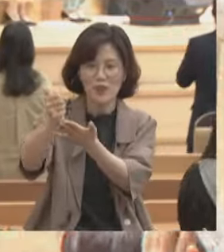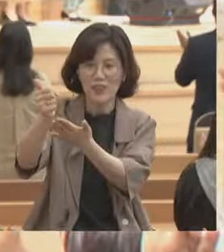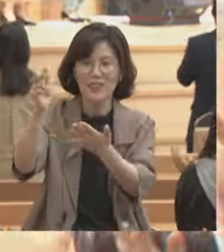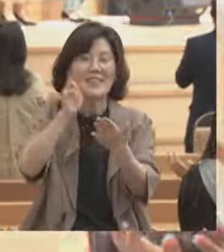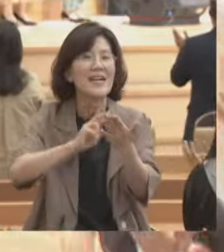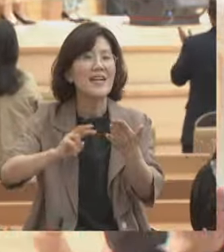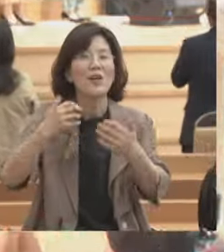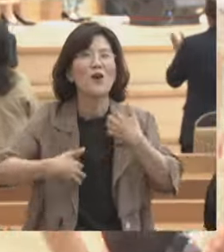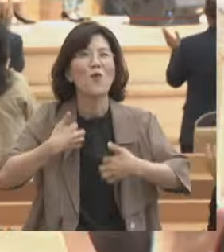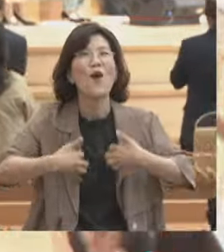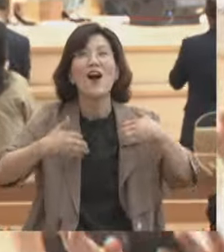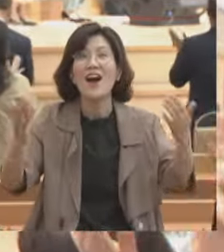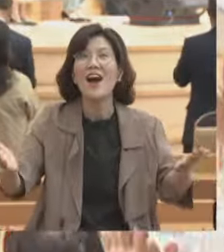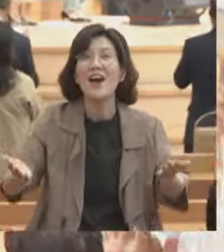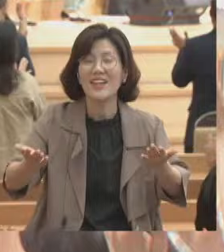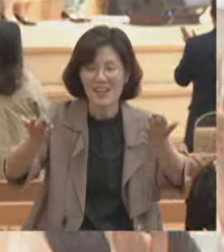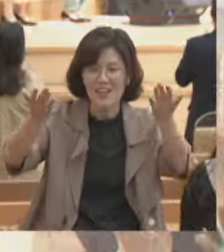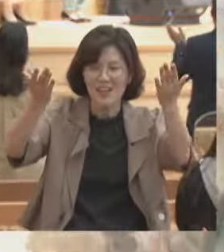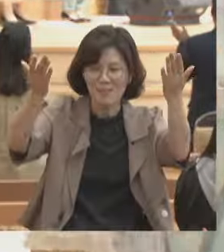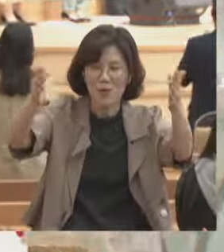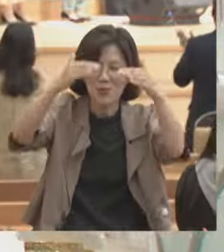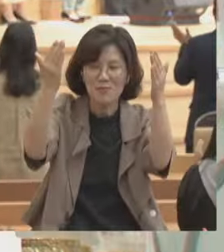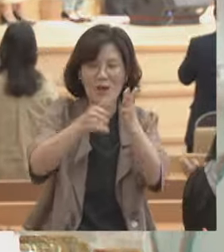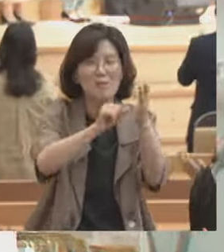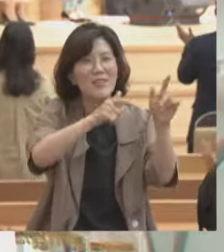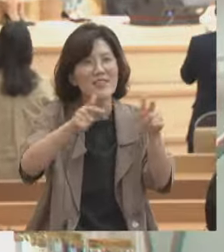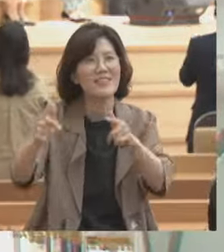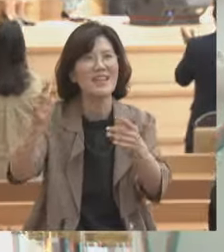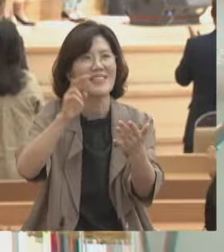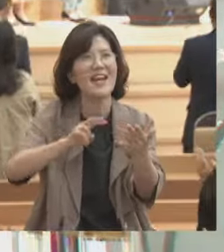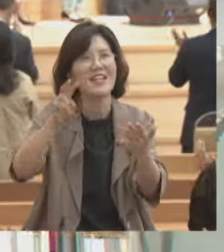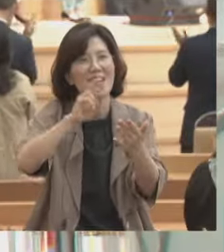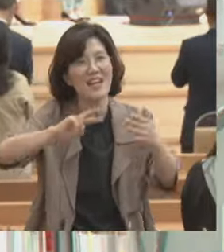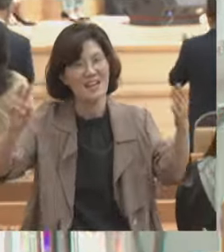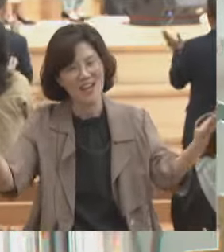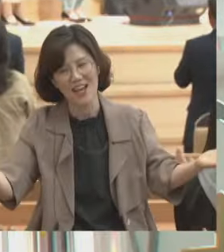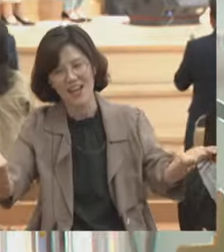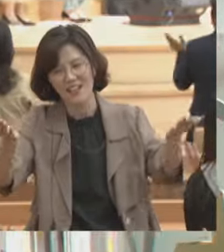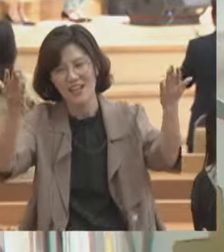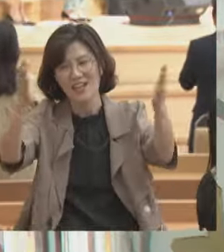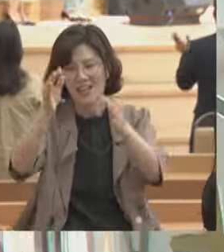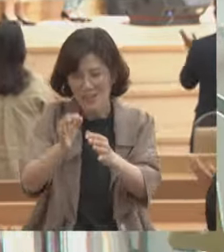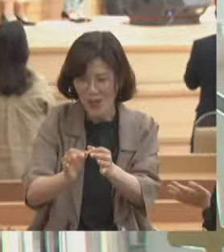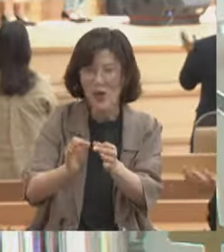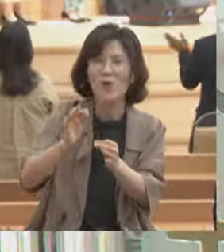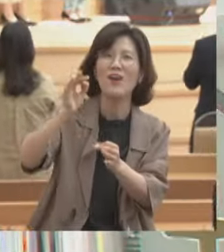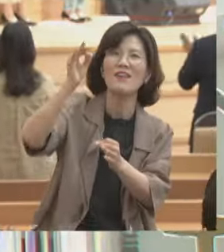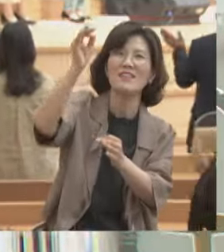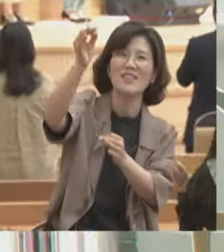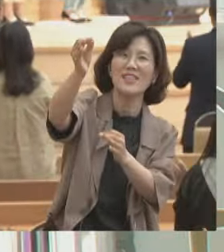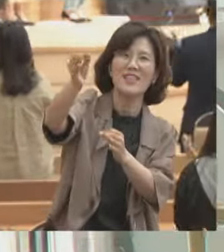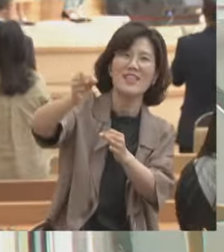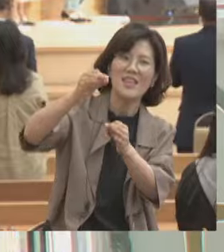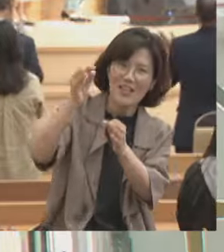전심으로 주를 즐거워하라. 모든 만물들아 찬양하라.